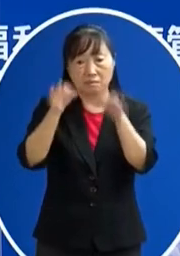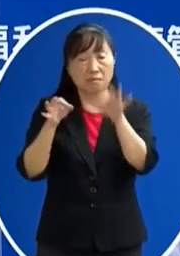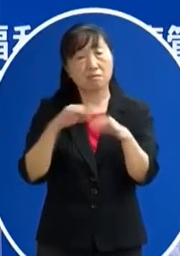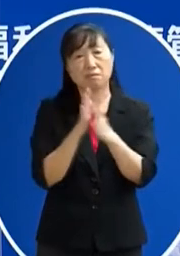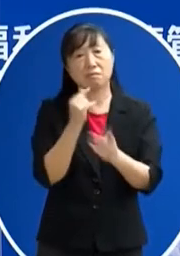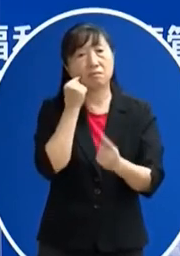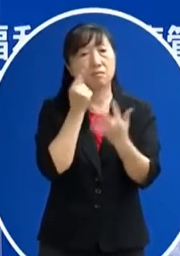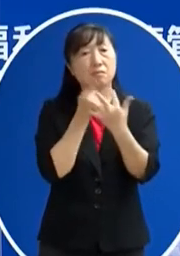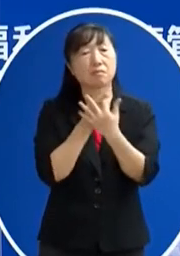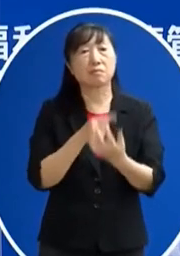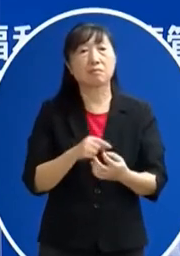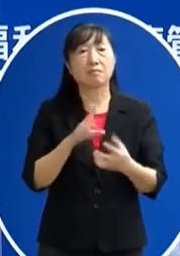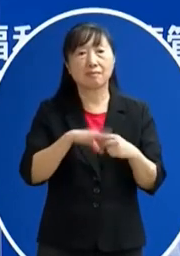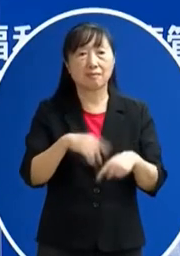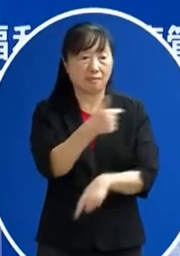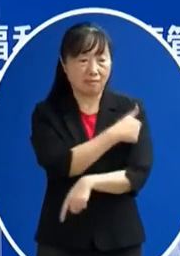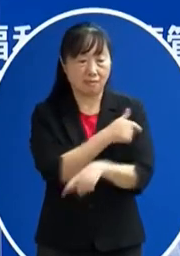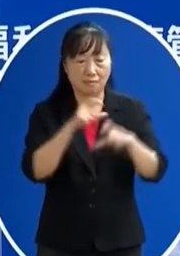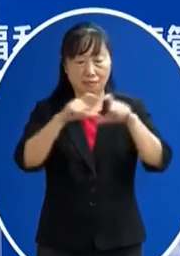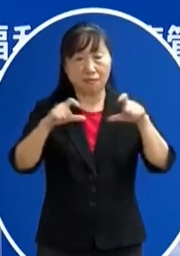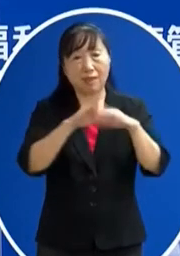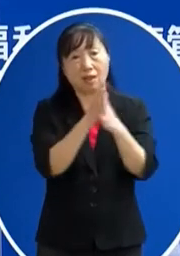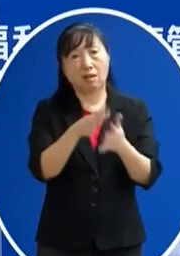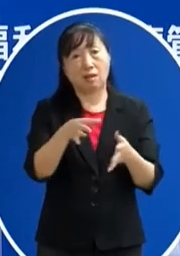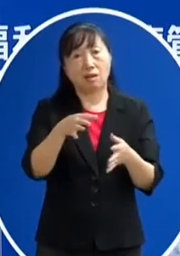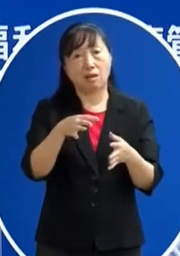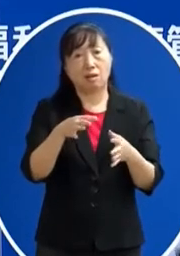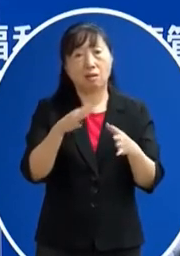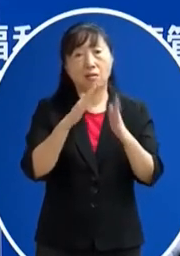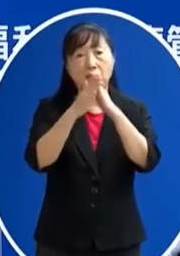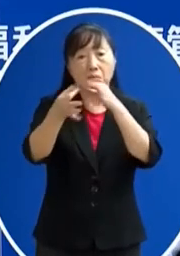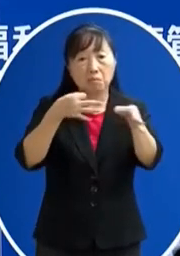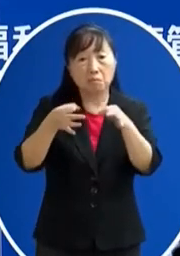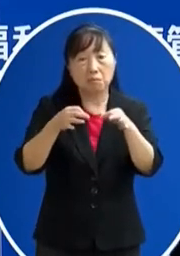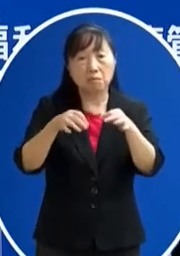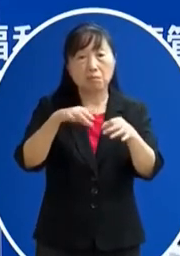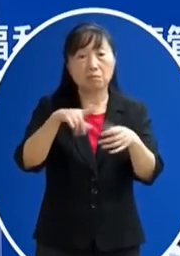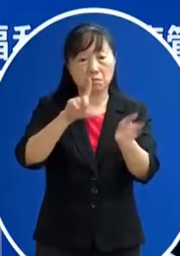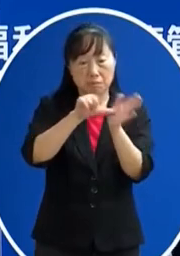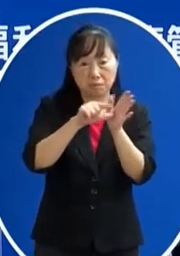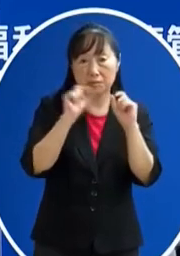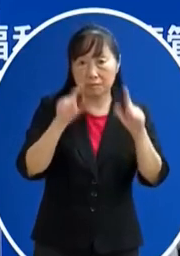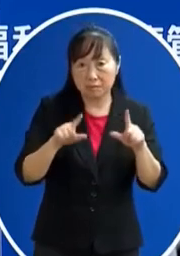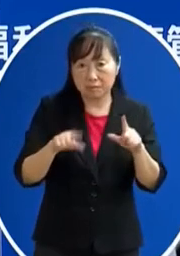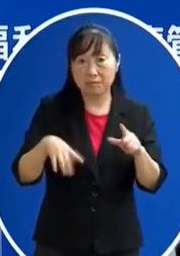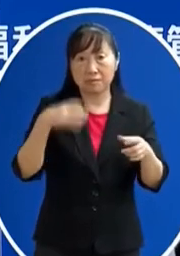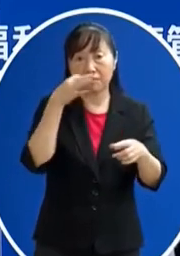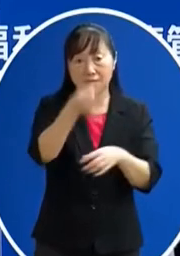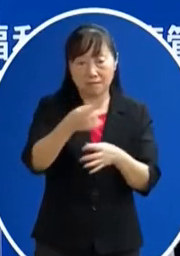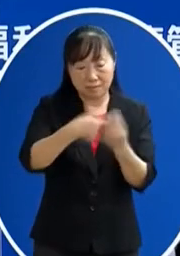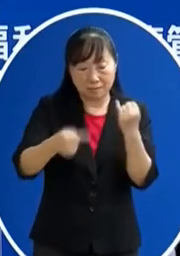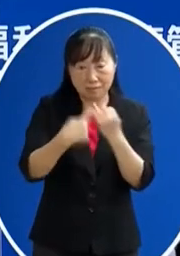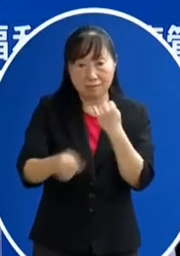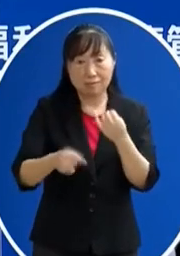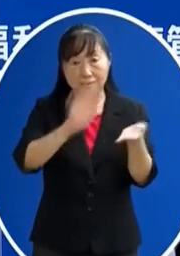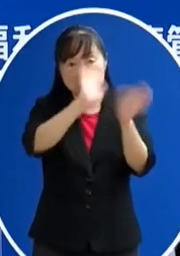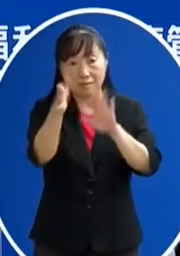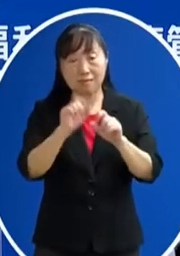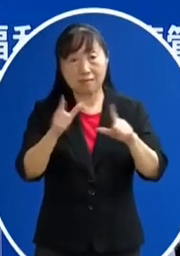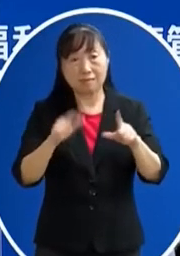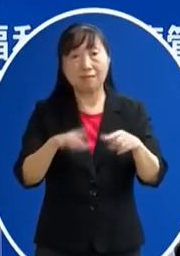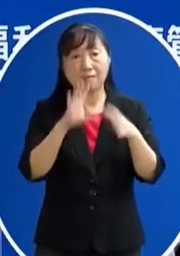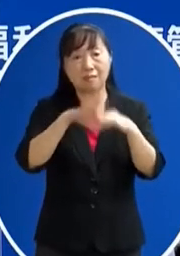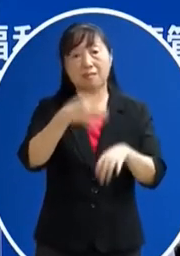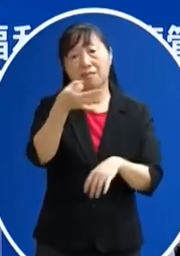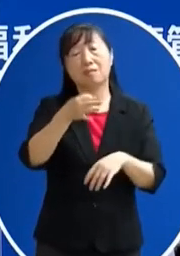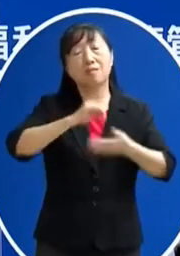那我想疫苗这个市场它也是千变万化，根据时间上的不同、购买量的不同、状况不同，各有不同的价